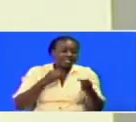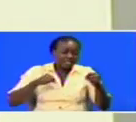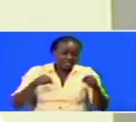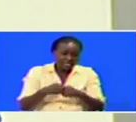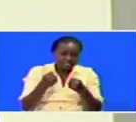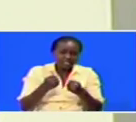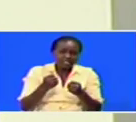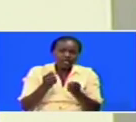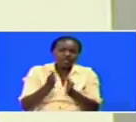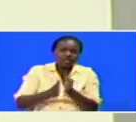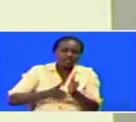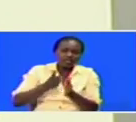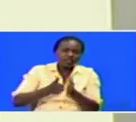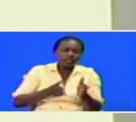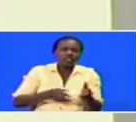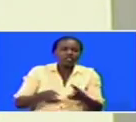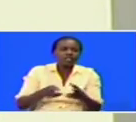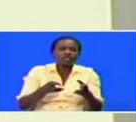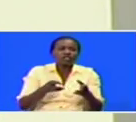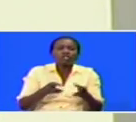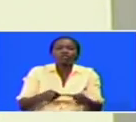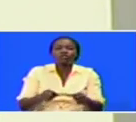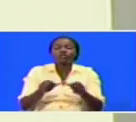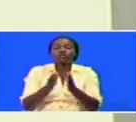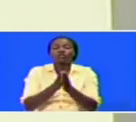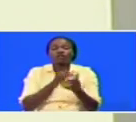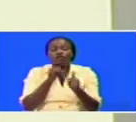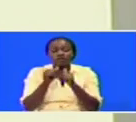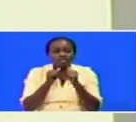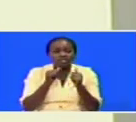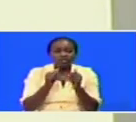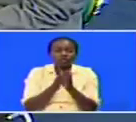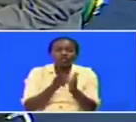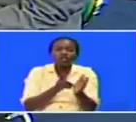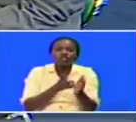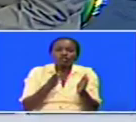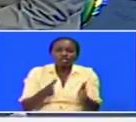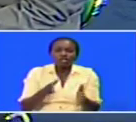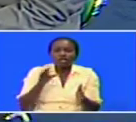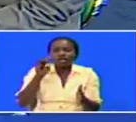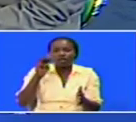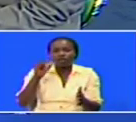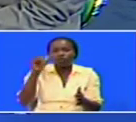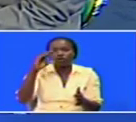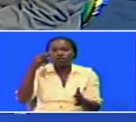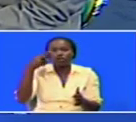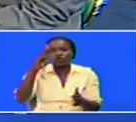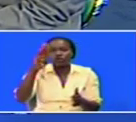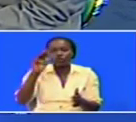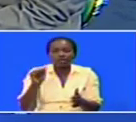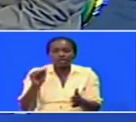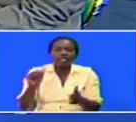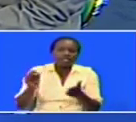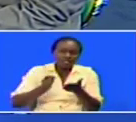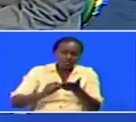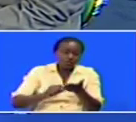kuu ya Naivasha. Tunaendelea na mahojiano tukiwa naye Daktari Mwachonda Chibanzi ambaye ni naibu katibu mkuu wa